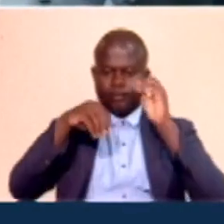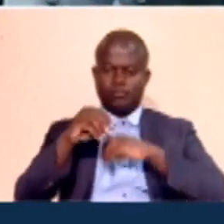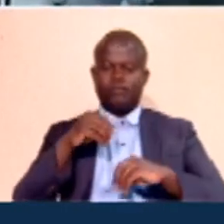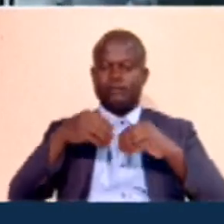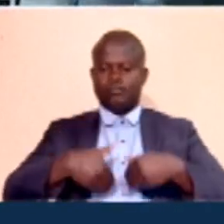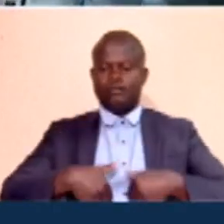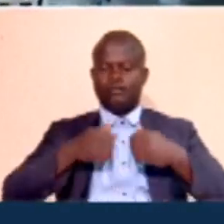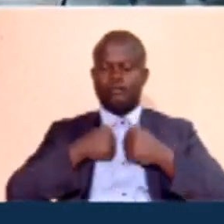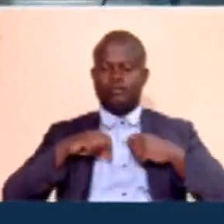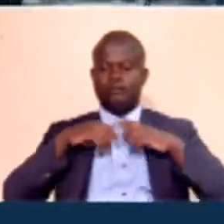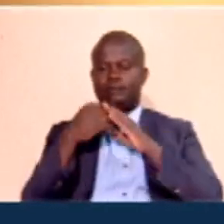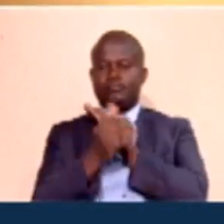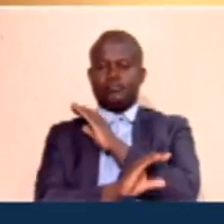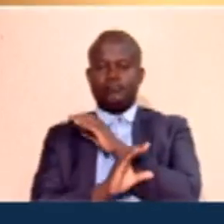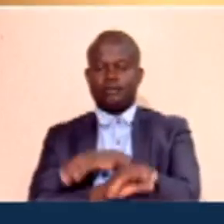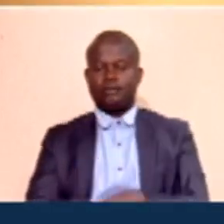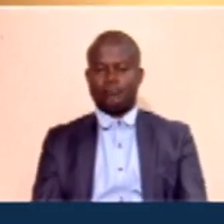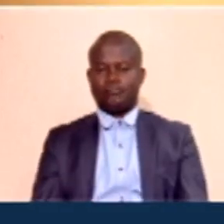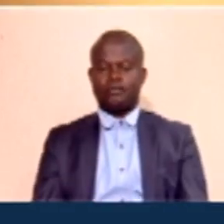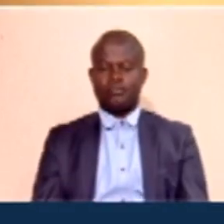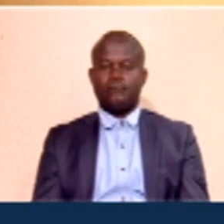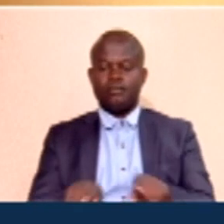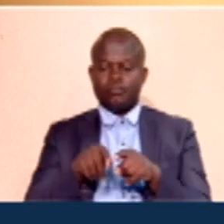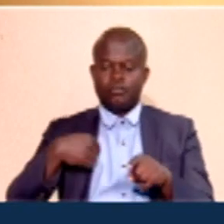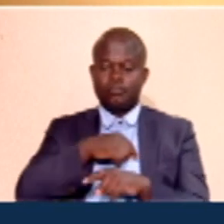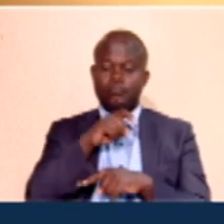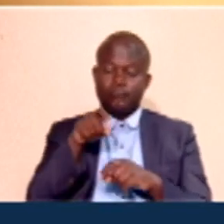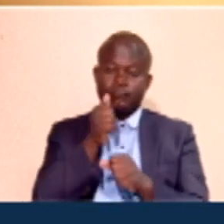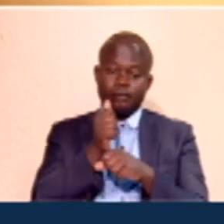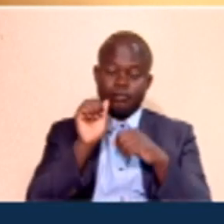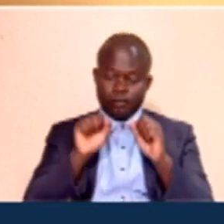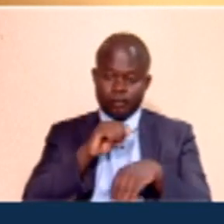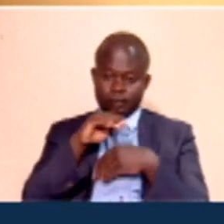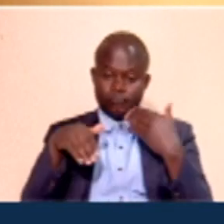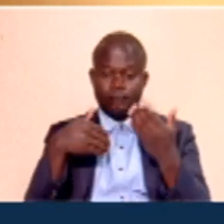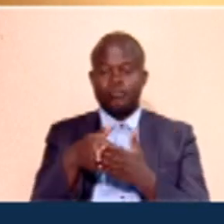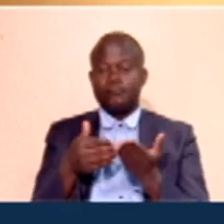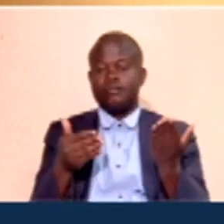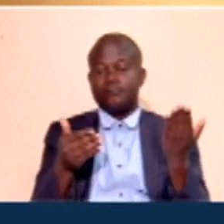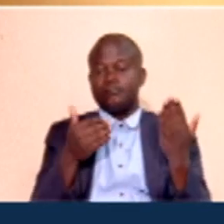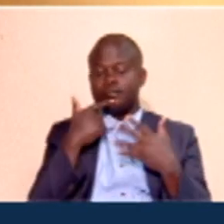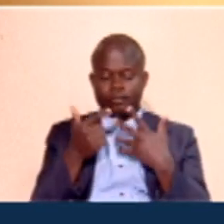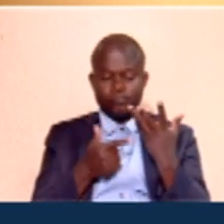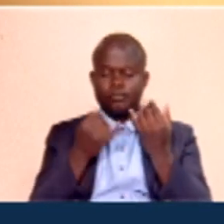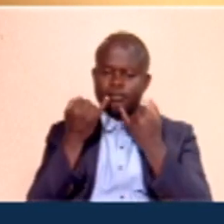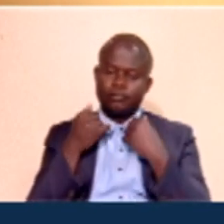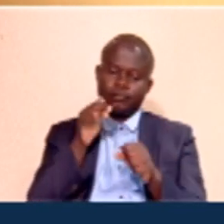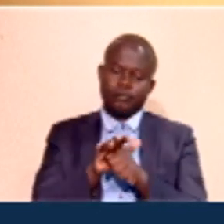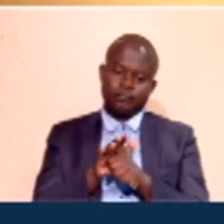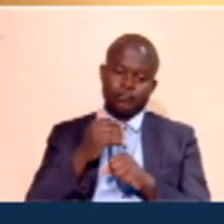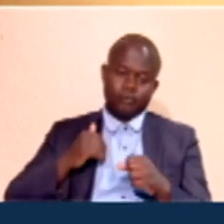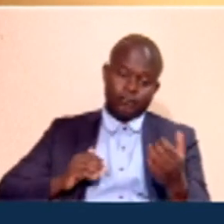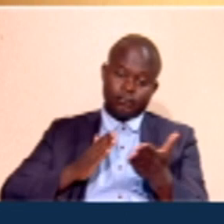Rwanda ruba mu mahanga. Natwe tugomba gukora uko dushoboye, hari uko bajya batubwira kenshi, natwe dufite uburenganzira